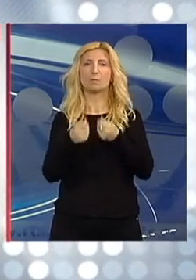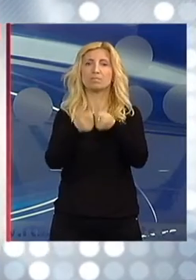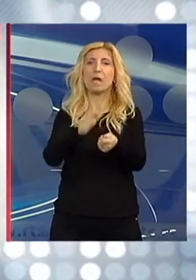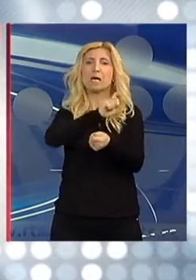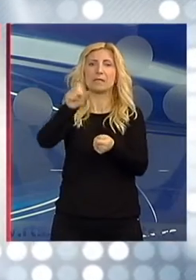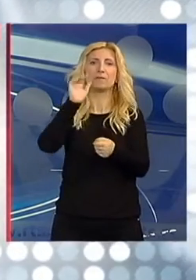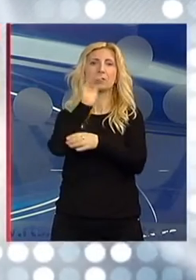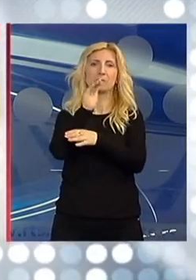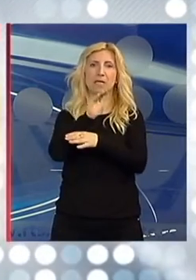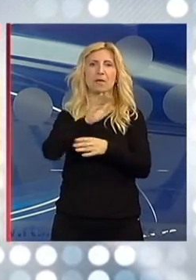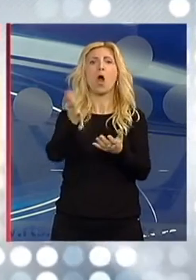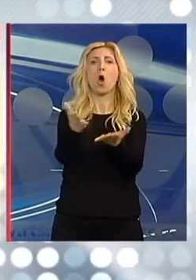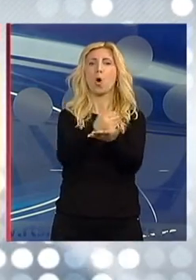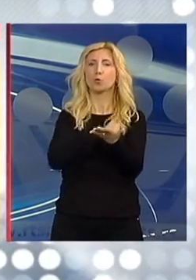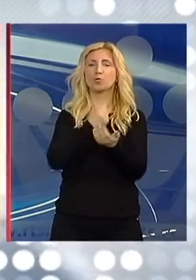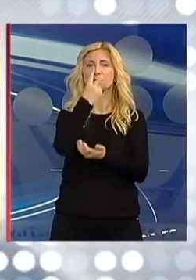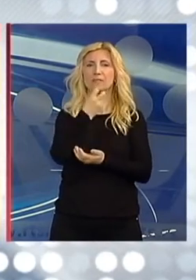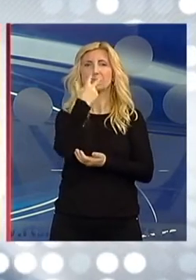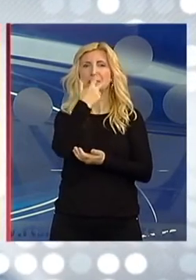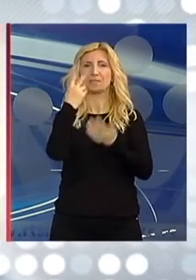su krivične prijave. Oduzeto je